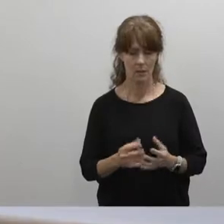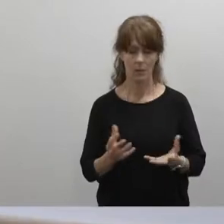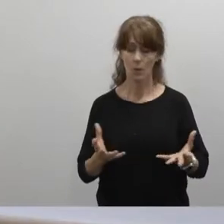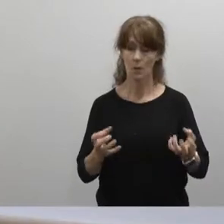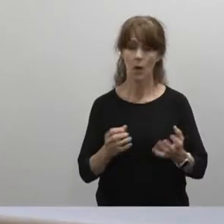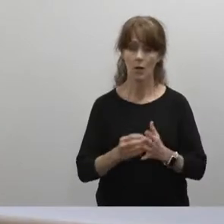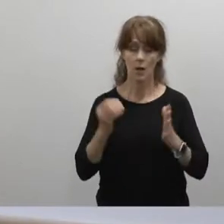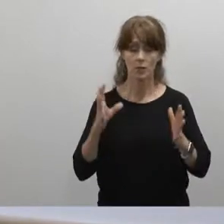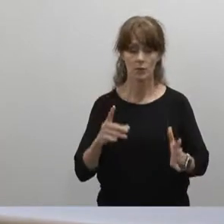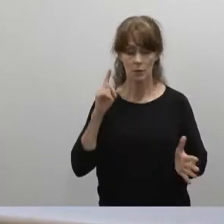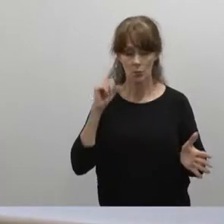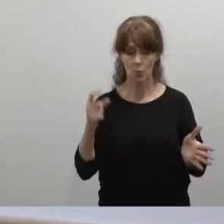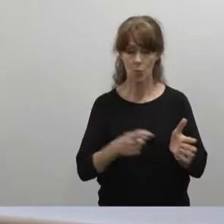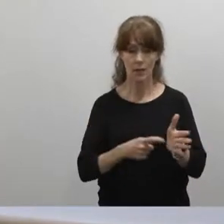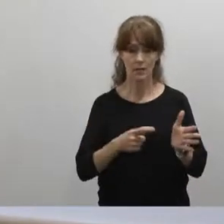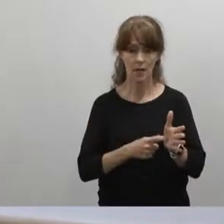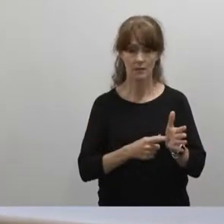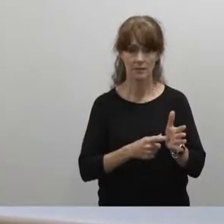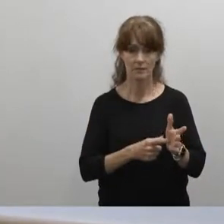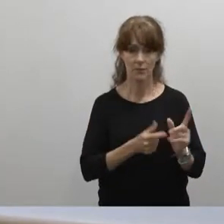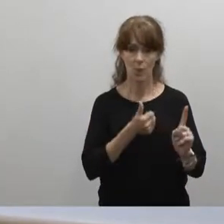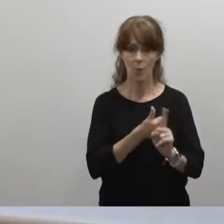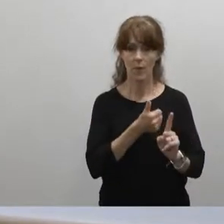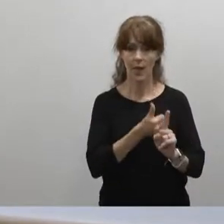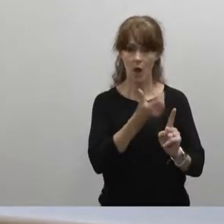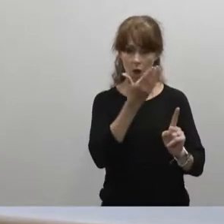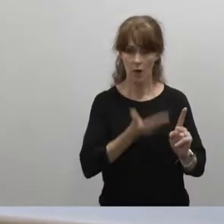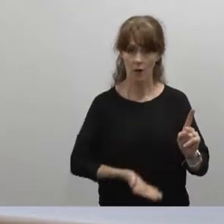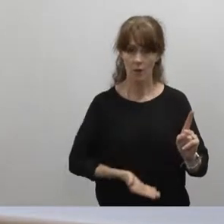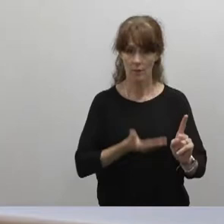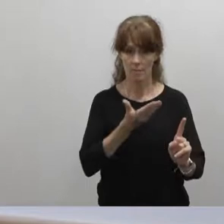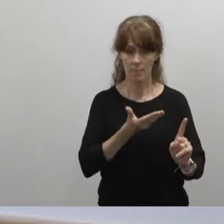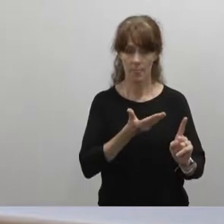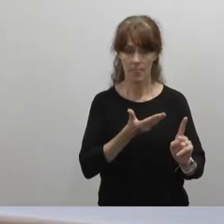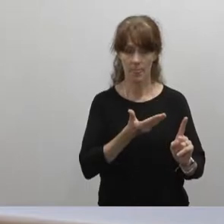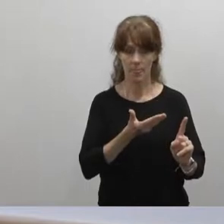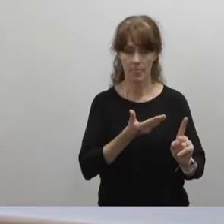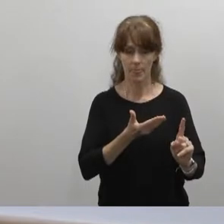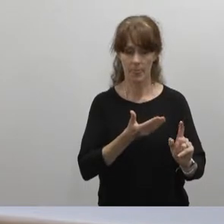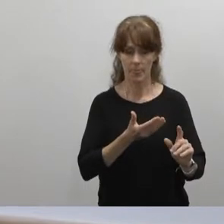Dương chàng ơi, sơ rồi bỏ dương nâng. Thưa bàn kì thì tu score.